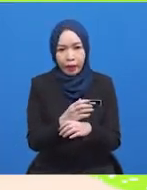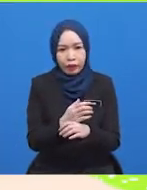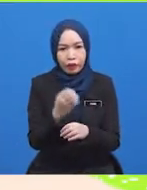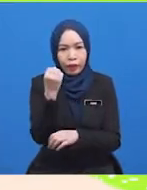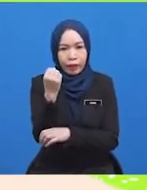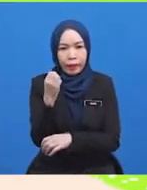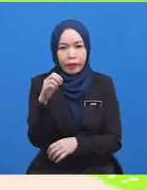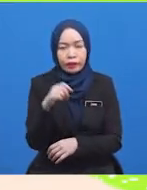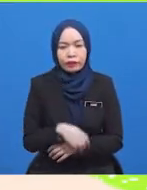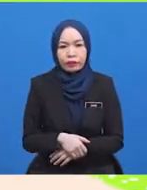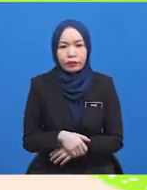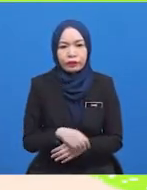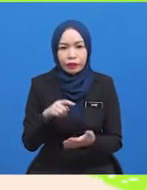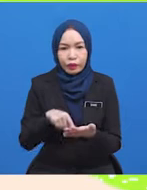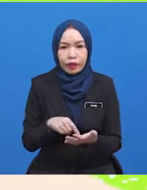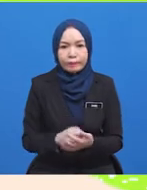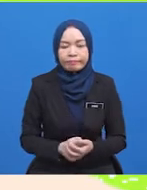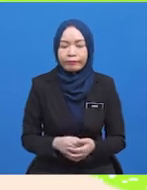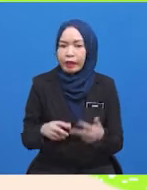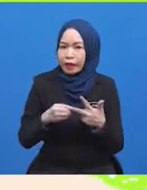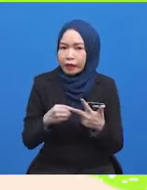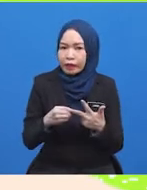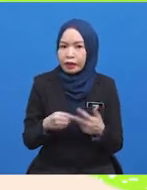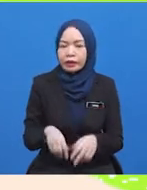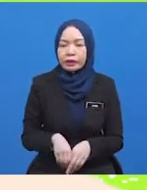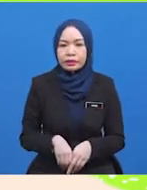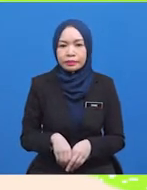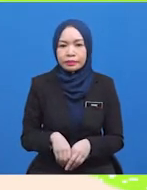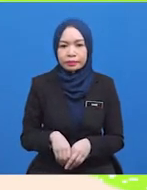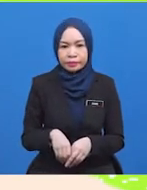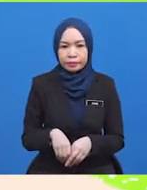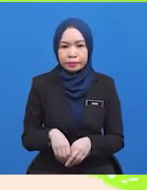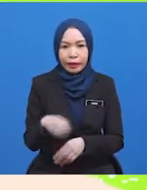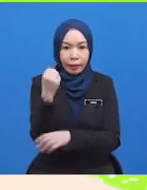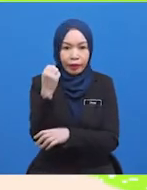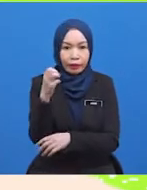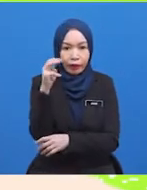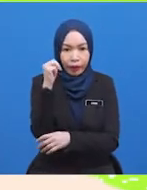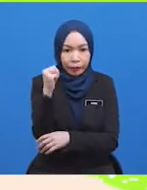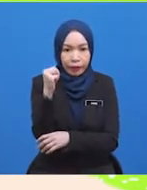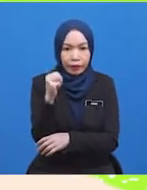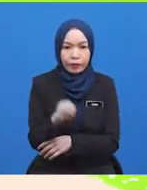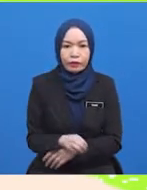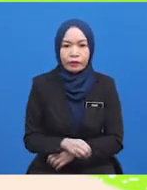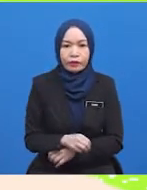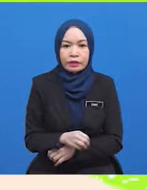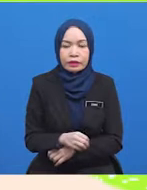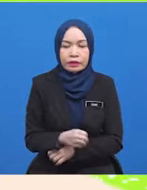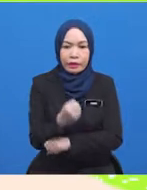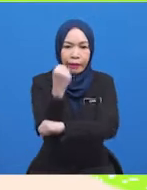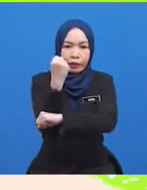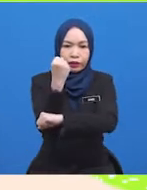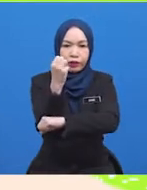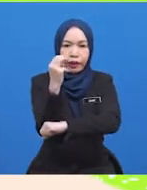pembentukan batuan metamorfosis. Batuan metamorfosis terbentuk apabila batuan